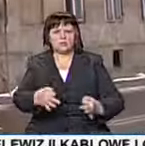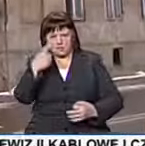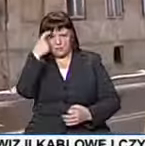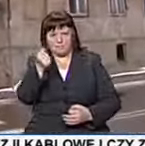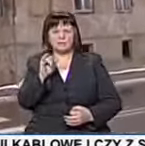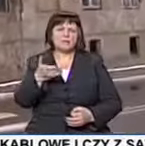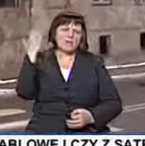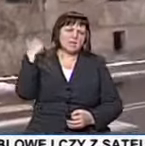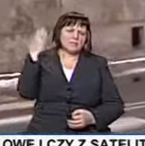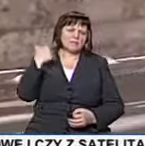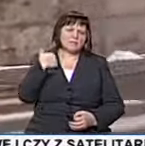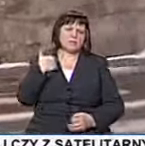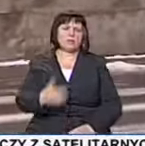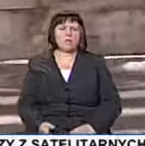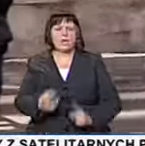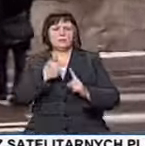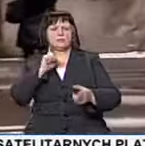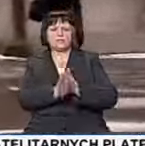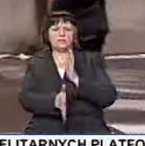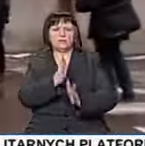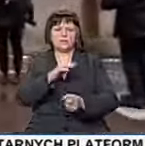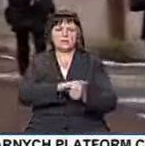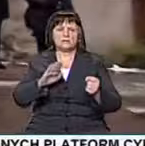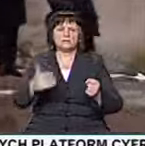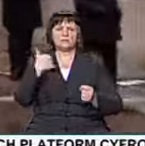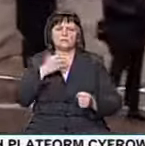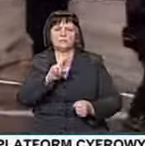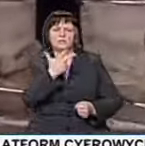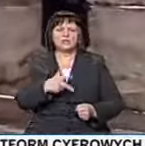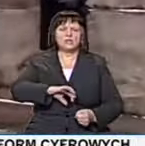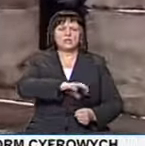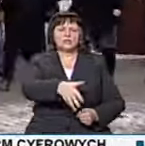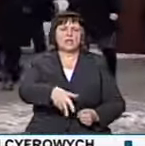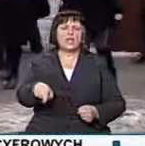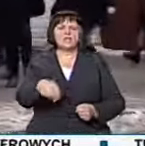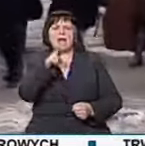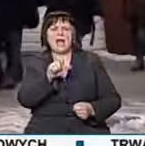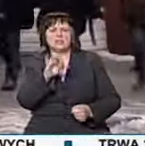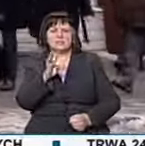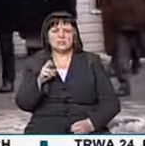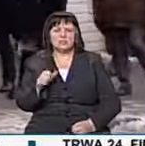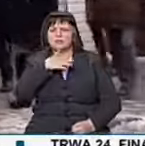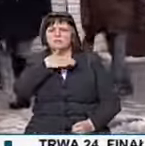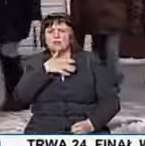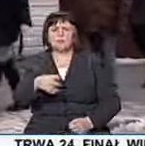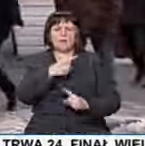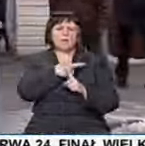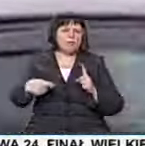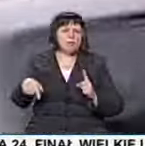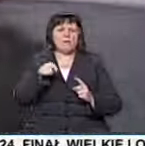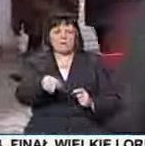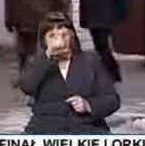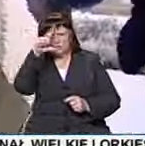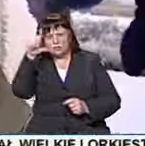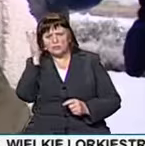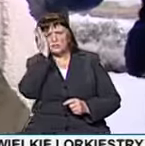było. Przed wojną Radomsko było trzecim największym ośrodkiem hasydów w Polsce. Żydzi stanowili prawie połowę mieszkańców